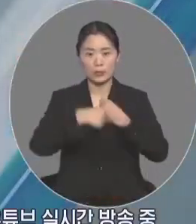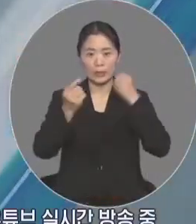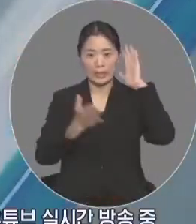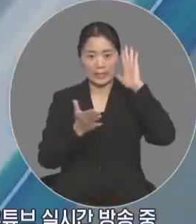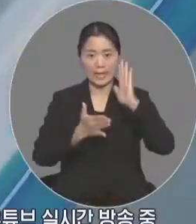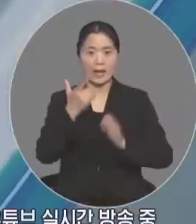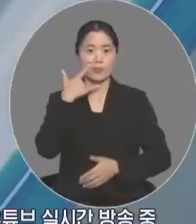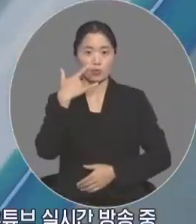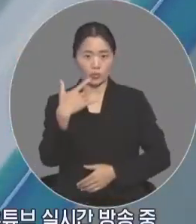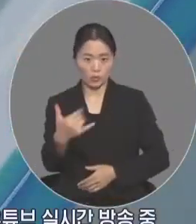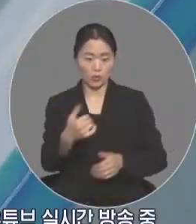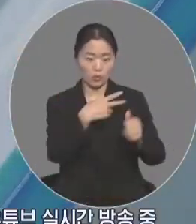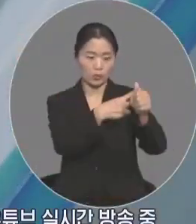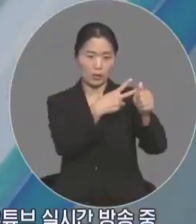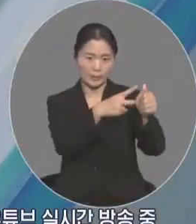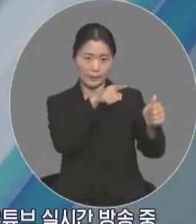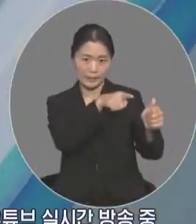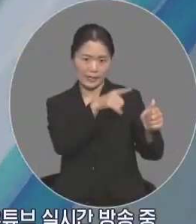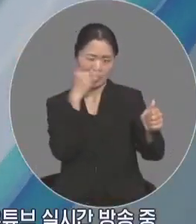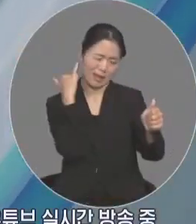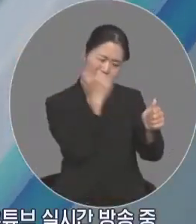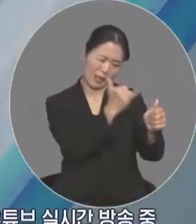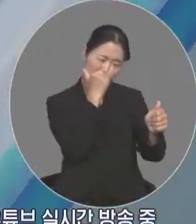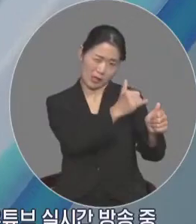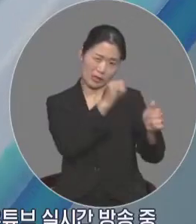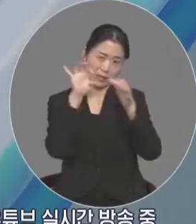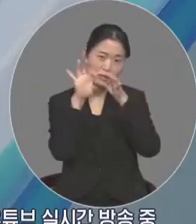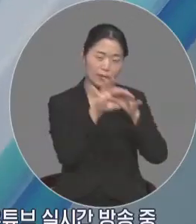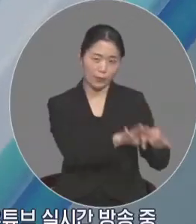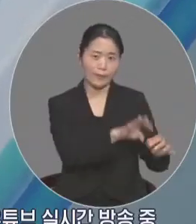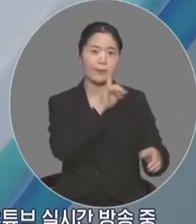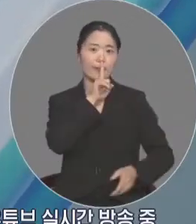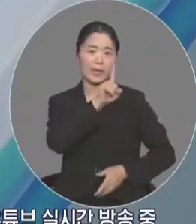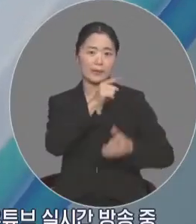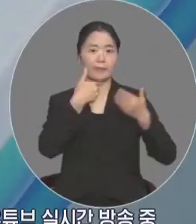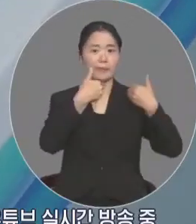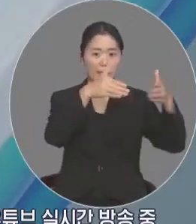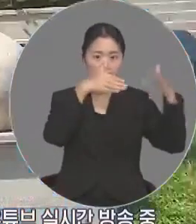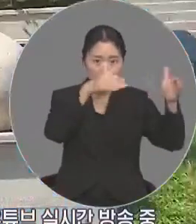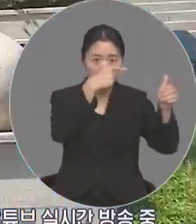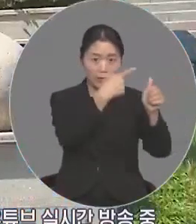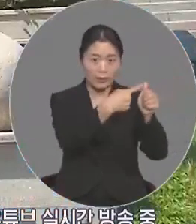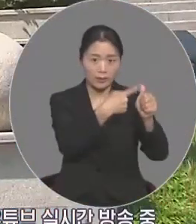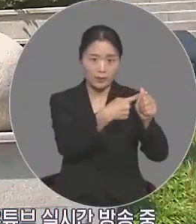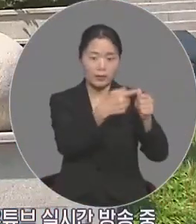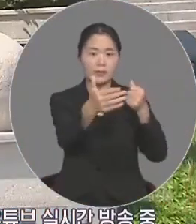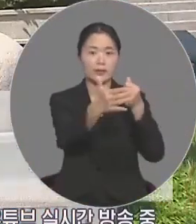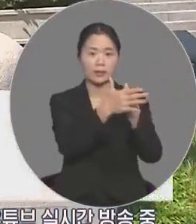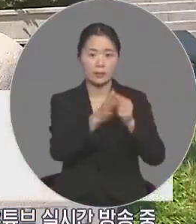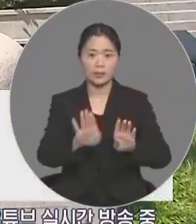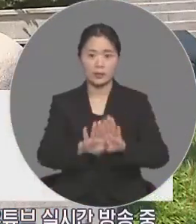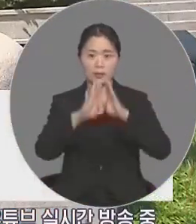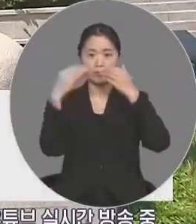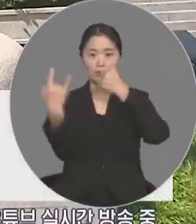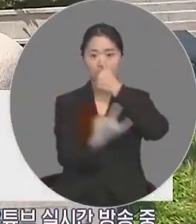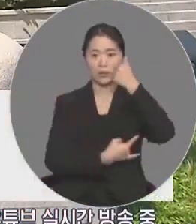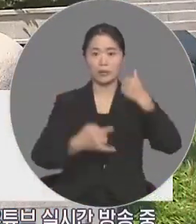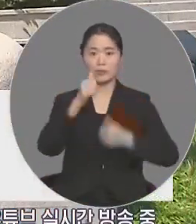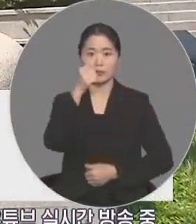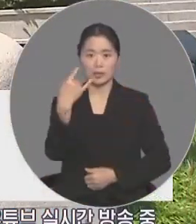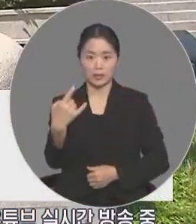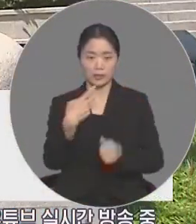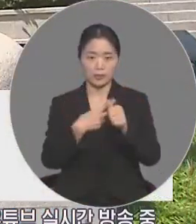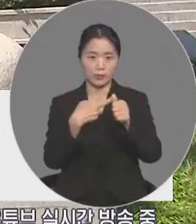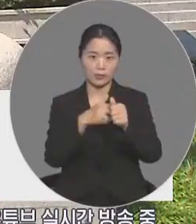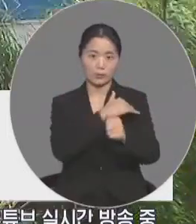초등학생의 학부모가 교사에게 지속적으로 전화를 걸어 폭언을함에 따라 열리게 된 교권 보호 위원회에서 교권